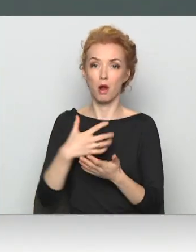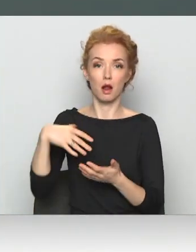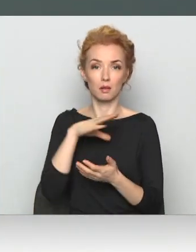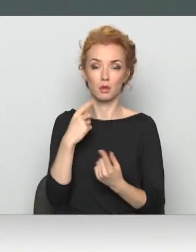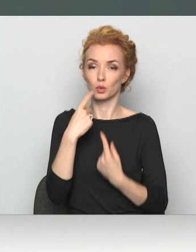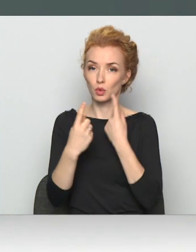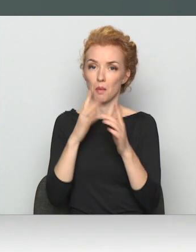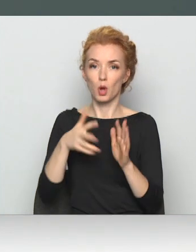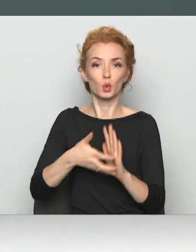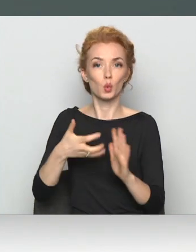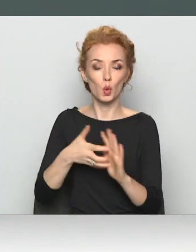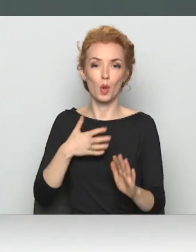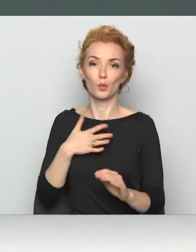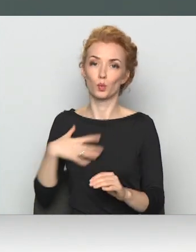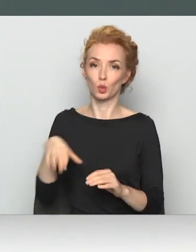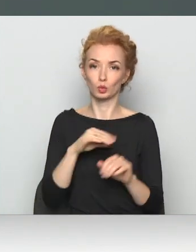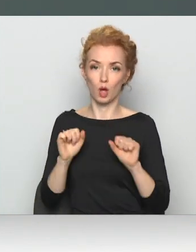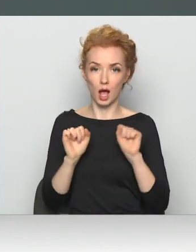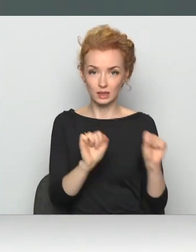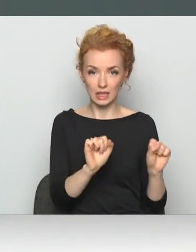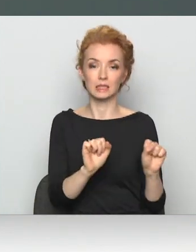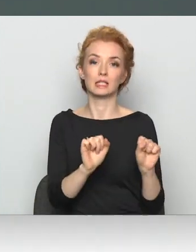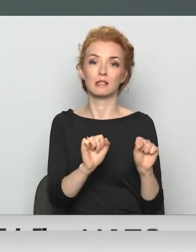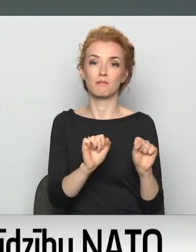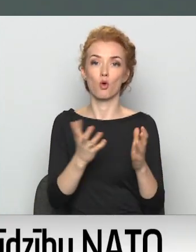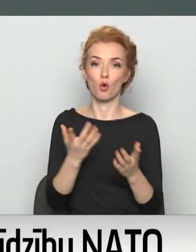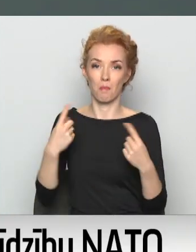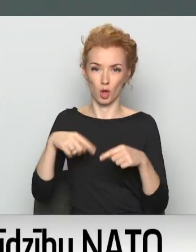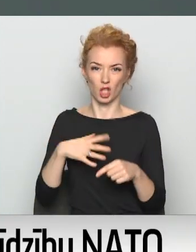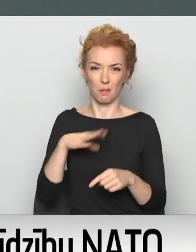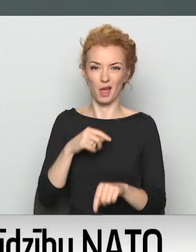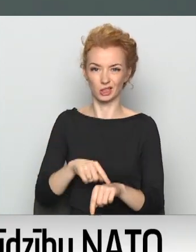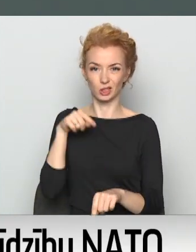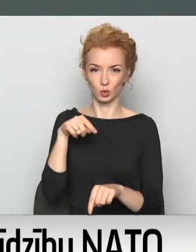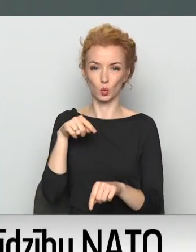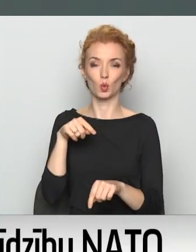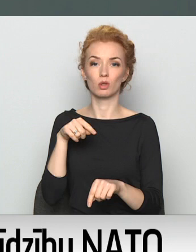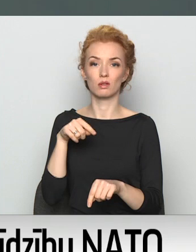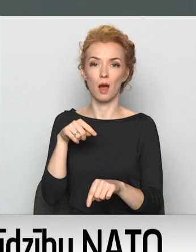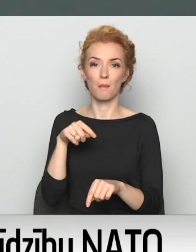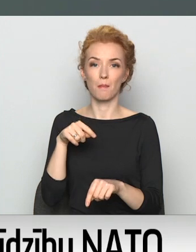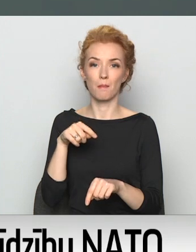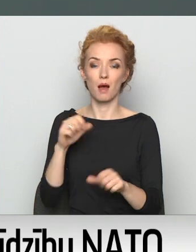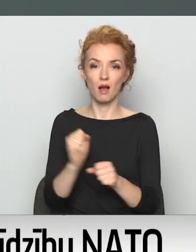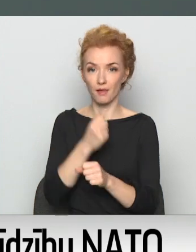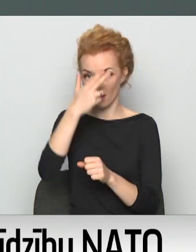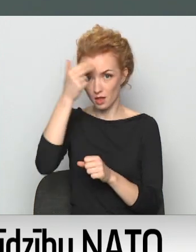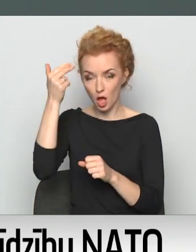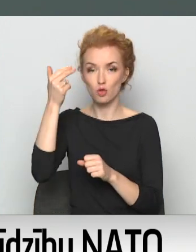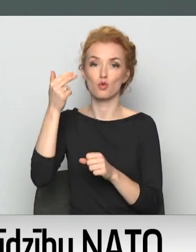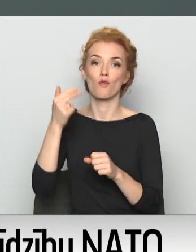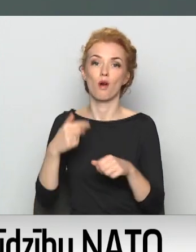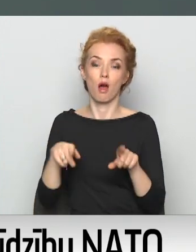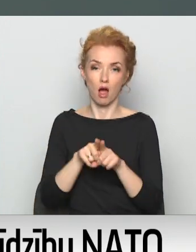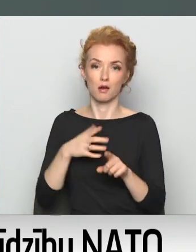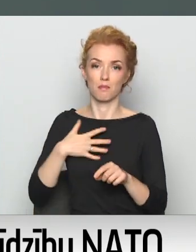dažādiem trūkumiem mūsu aizsardzības spējās, resursos, ko mēs šobrīd tā kā izjūtam, varbūt asāk un izjūtam tos ne tikai Lietuvā,